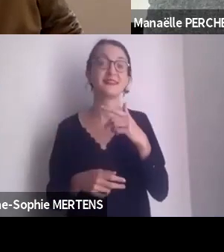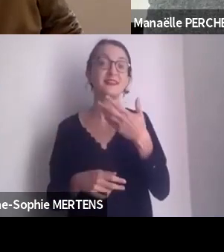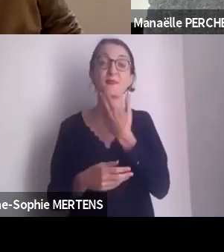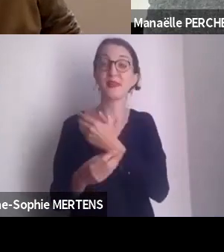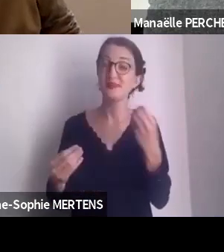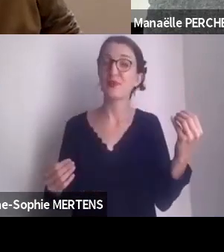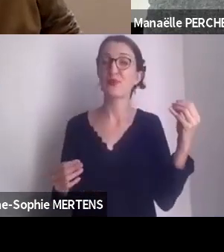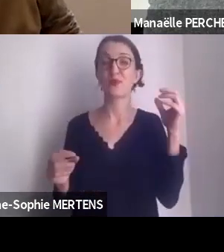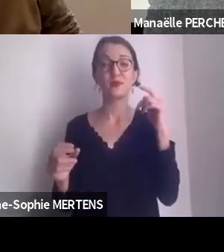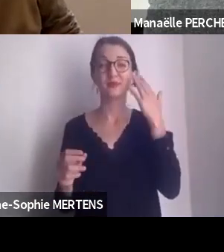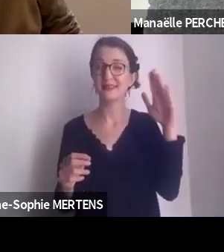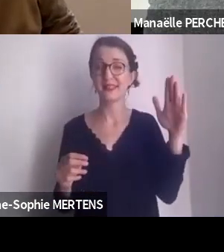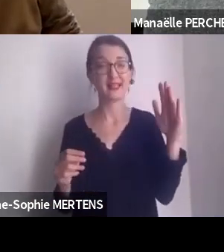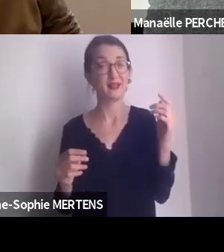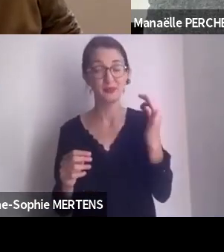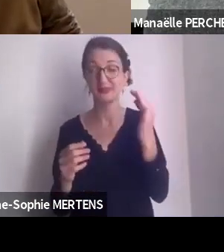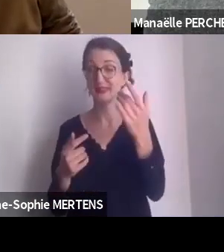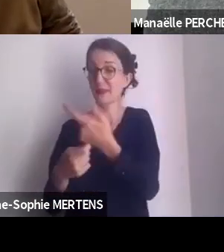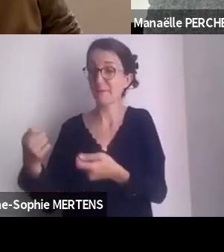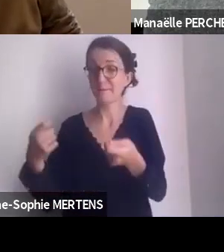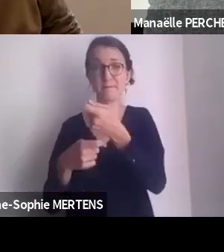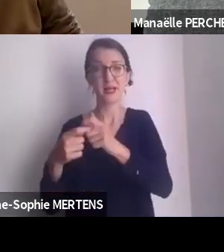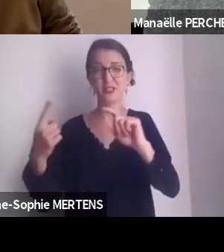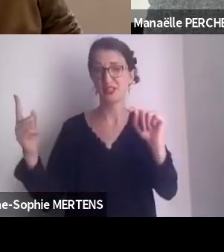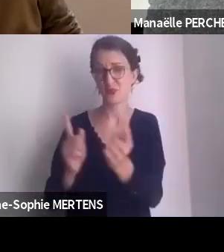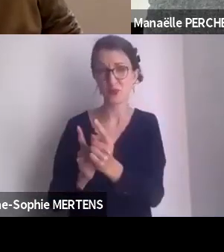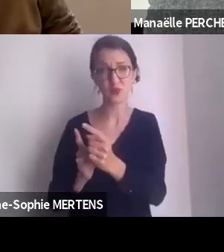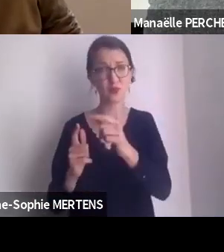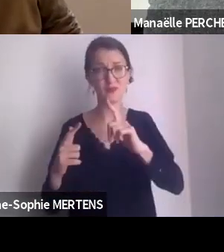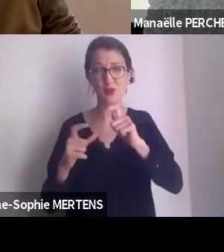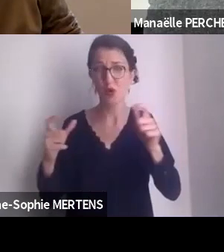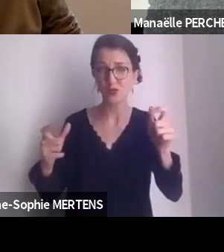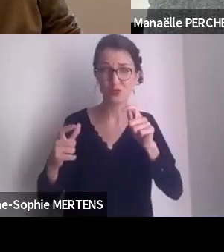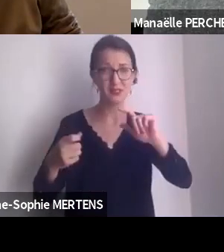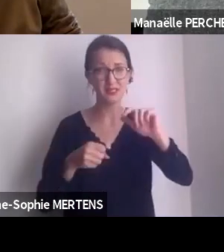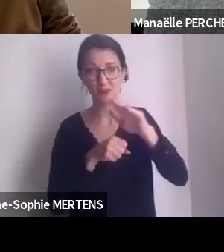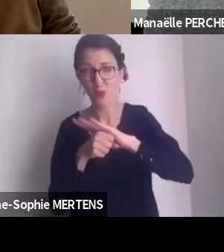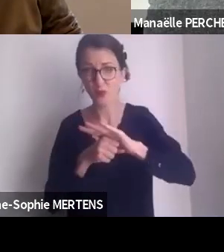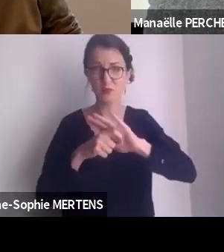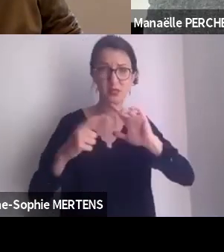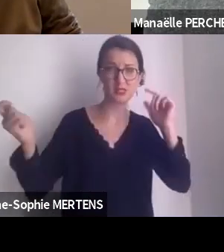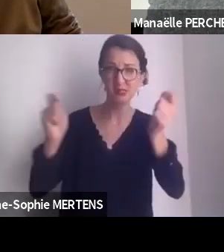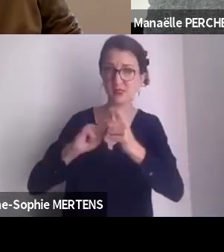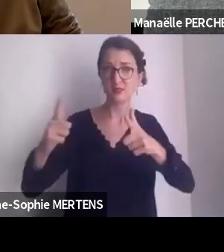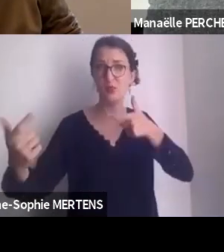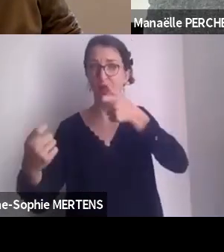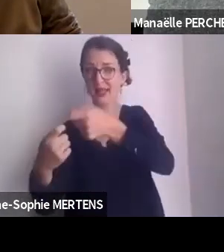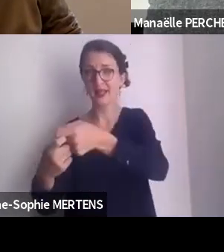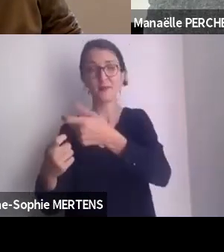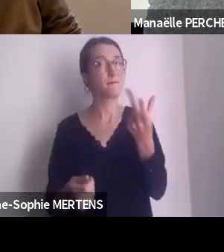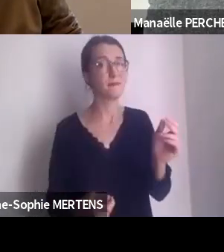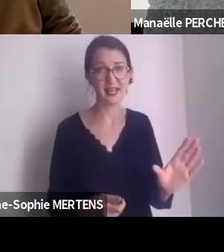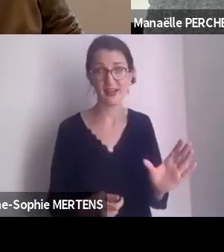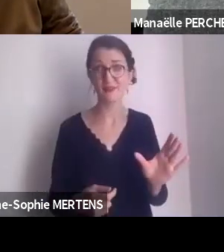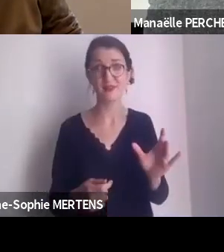toute son entreprise à un marché qui ne va pas durer. Il faut y voir, ce que Laurent nous dit, c'est il faut y voir dans cette souplesse et ces adaptations rapides